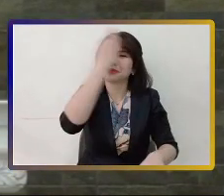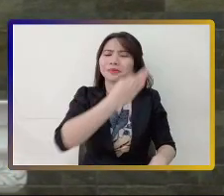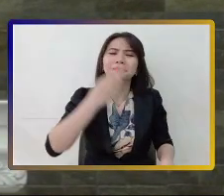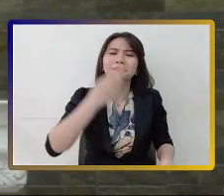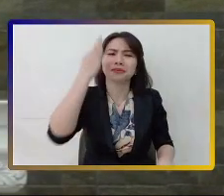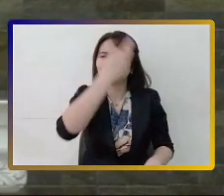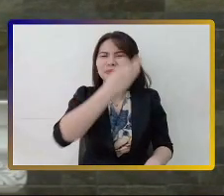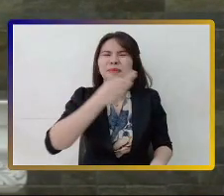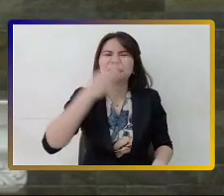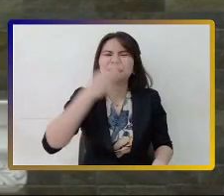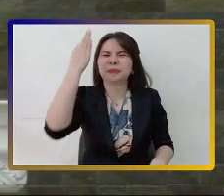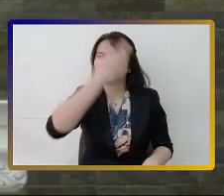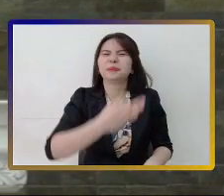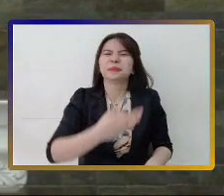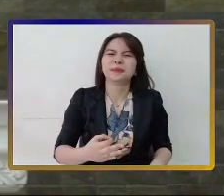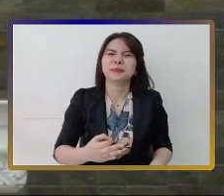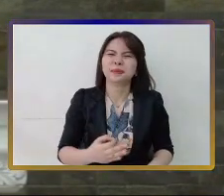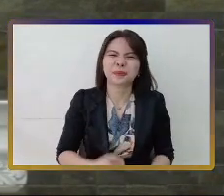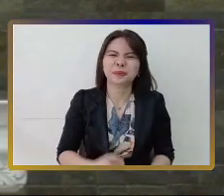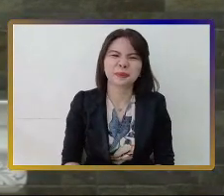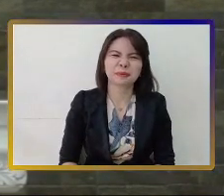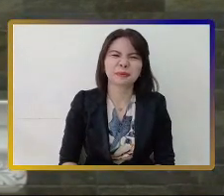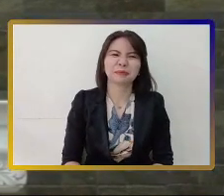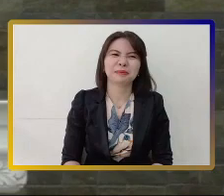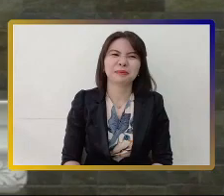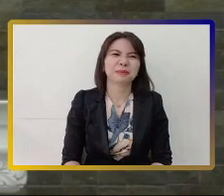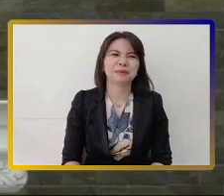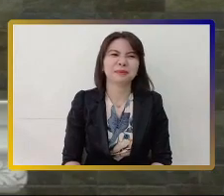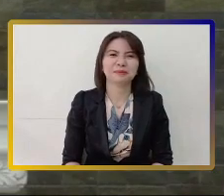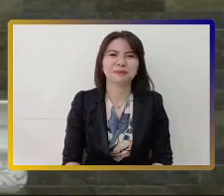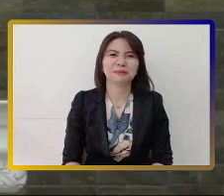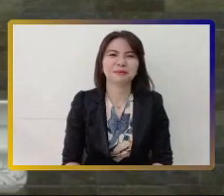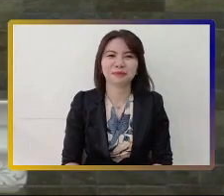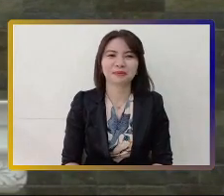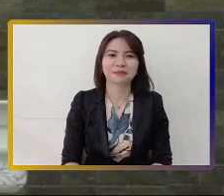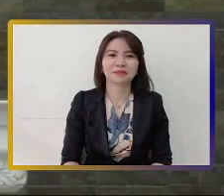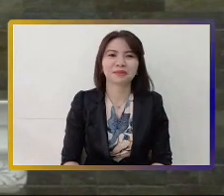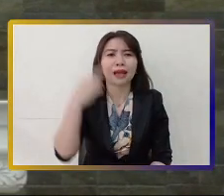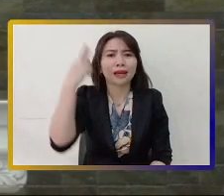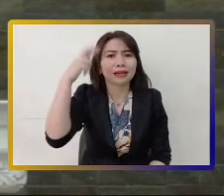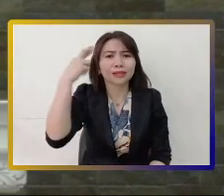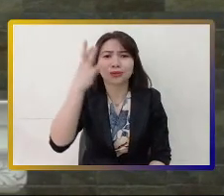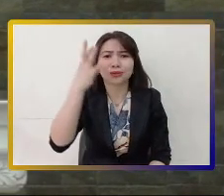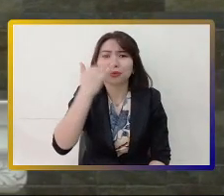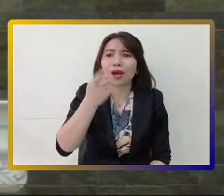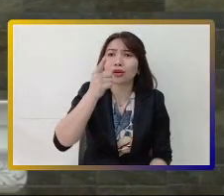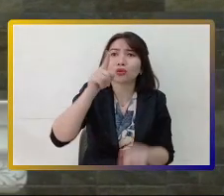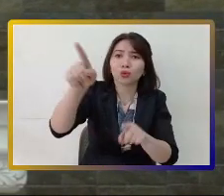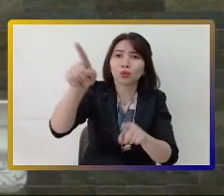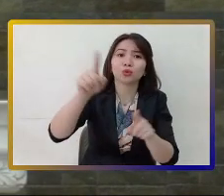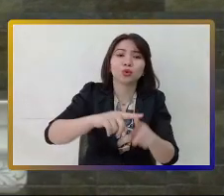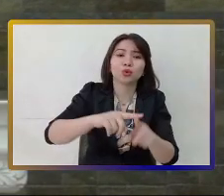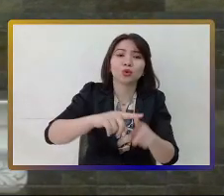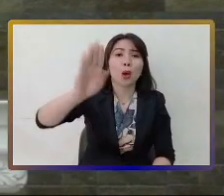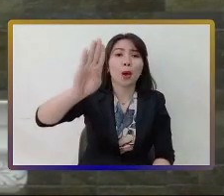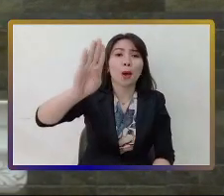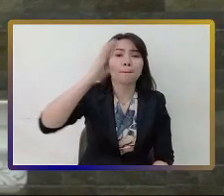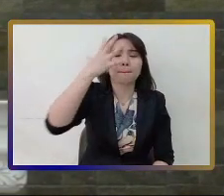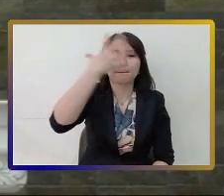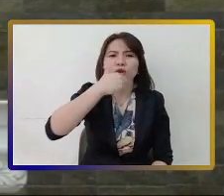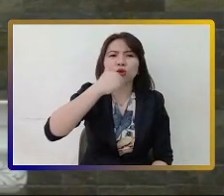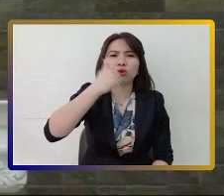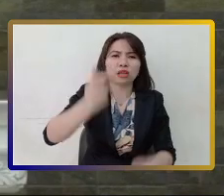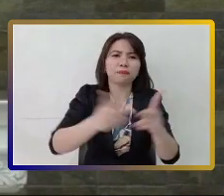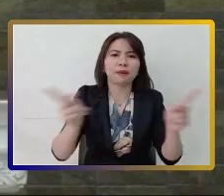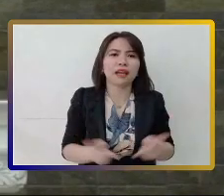Come on, talk to me if you can. Kaya nga kayo pumasok para may mabago.